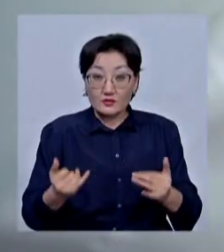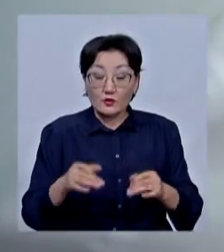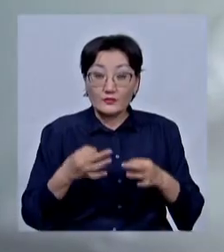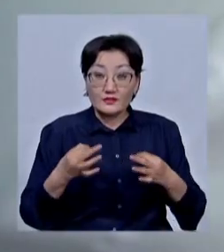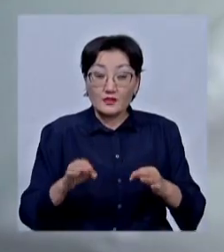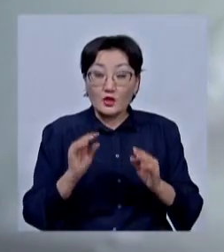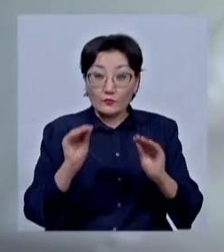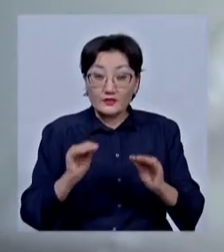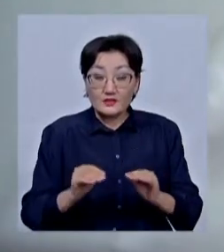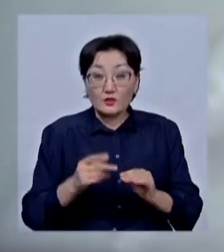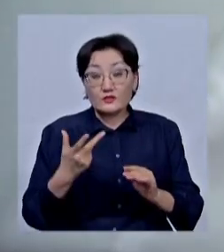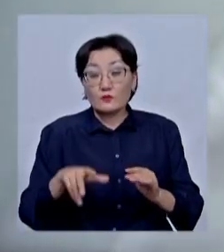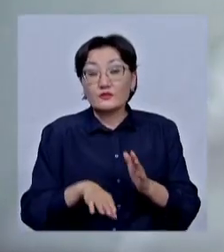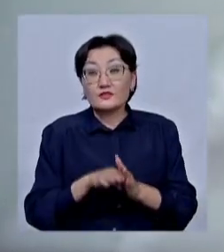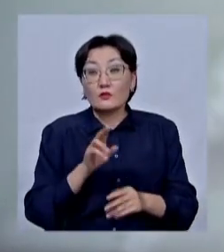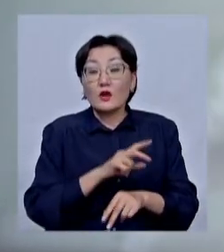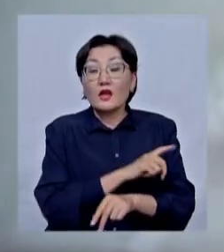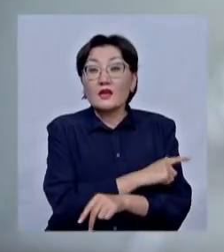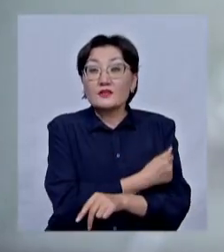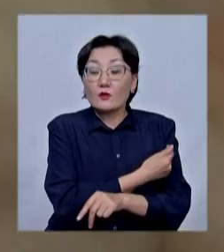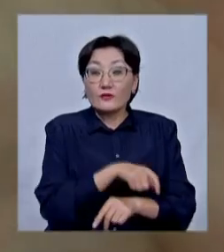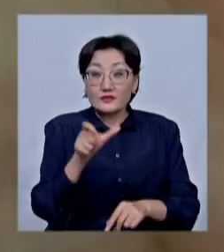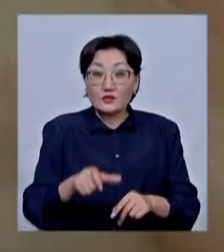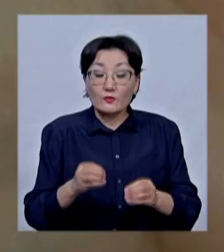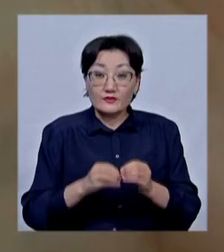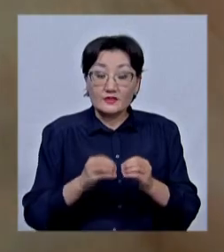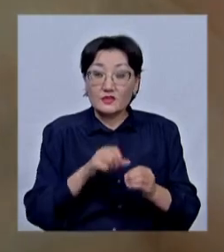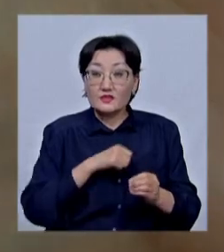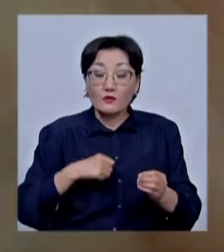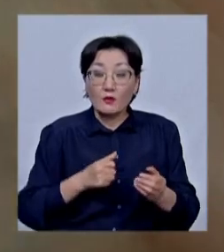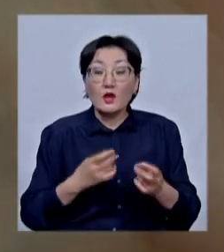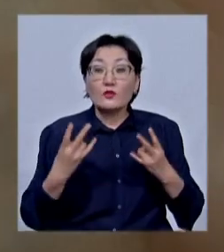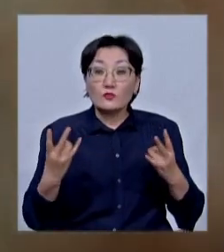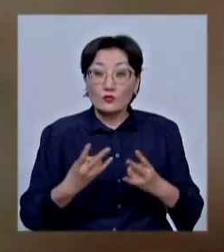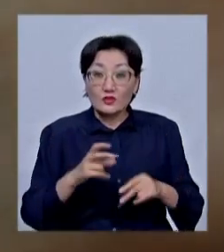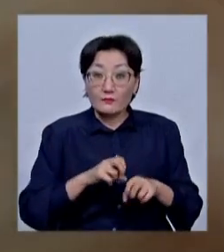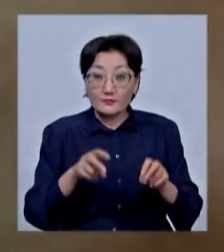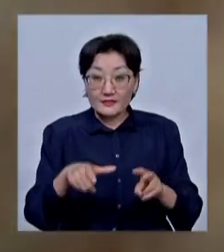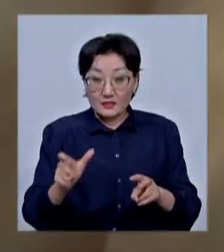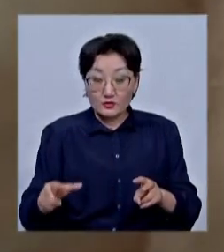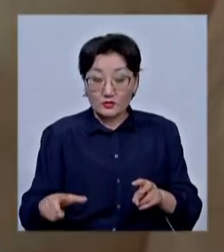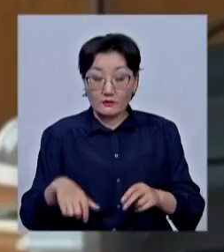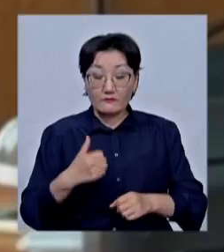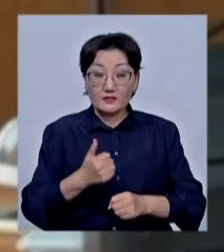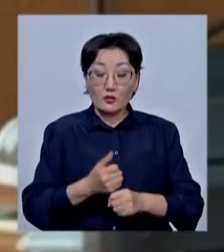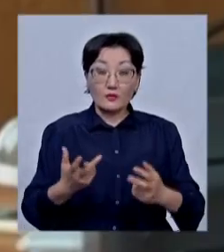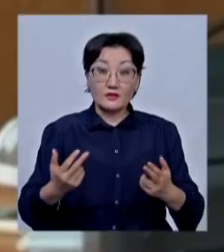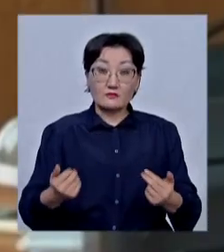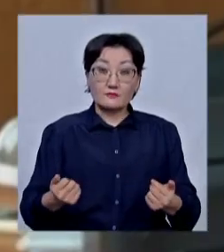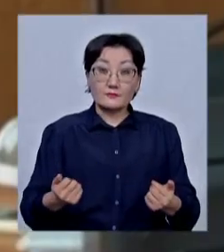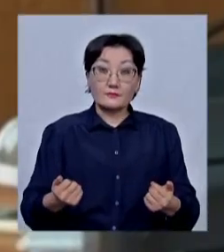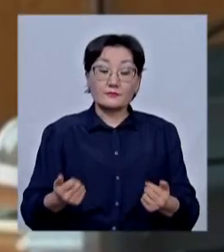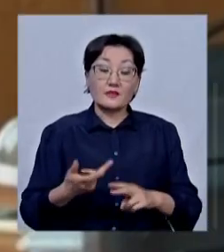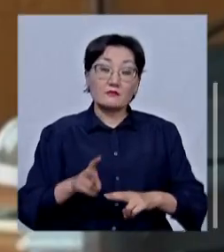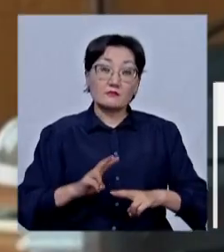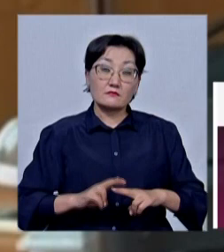доступна запись к более чем 30 лучшим детским врачам страны по 10 самым востребованным специальностям. В основном, конечно,